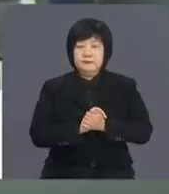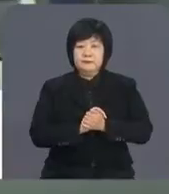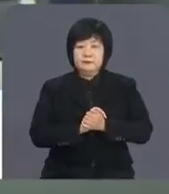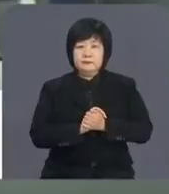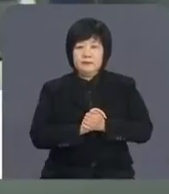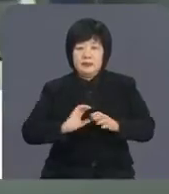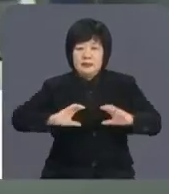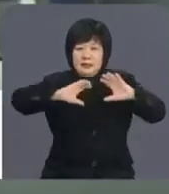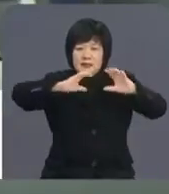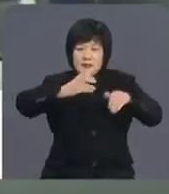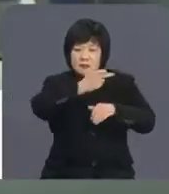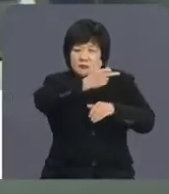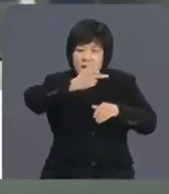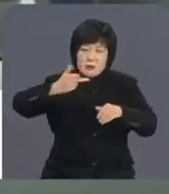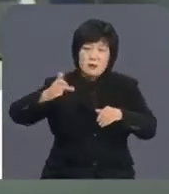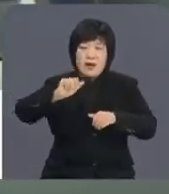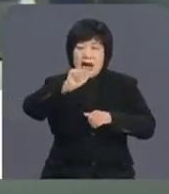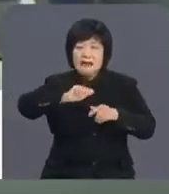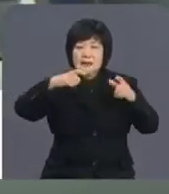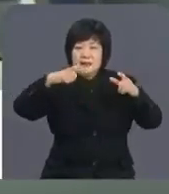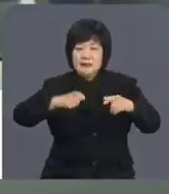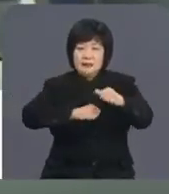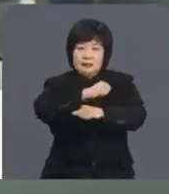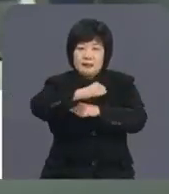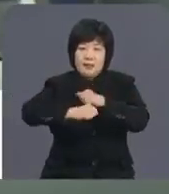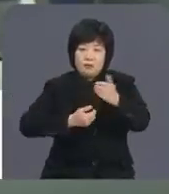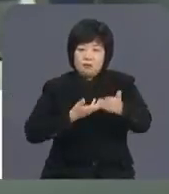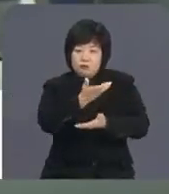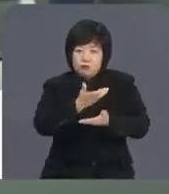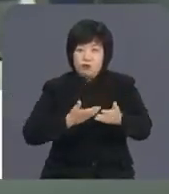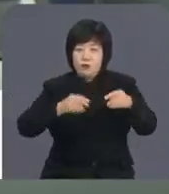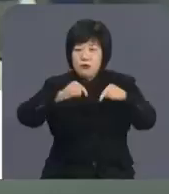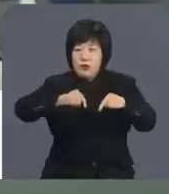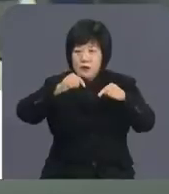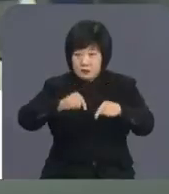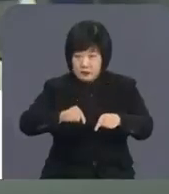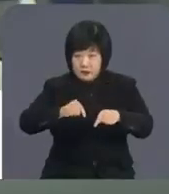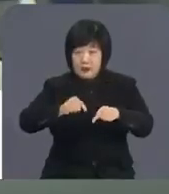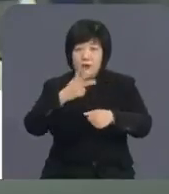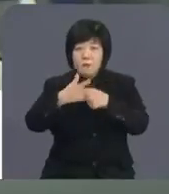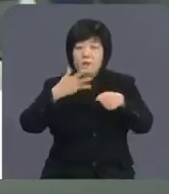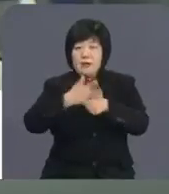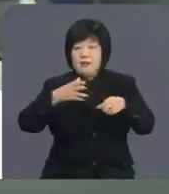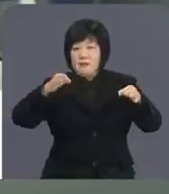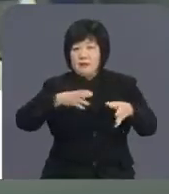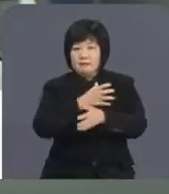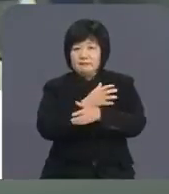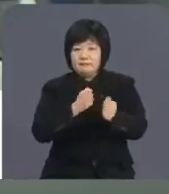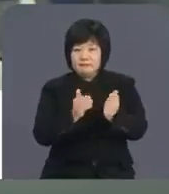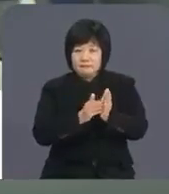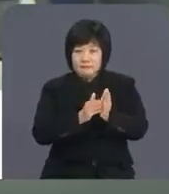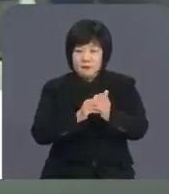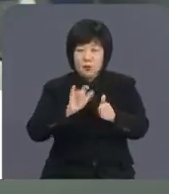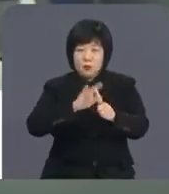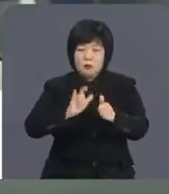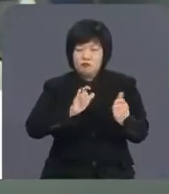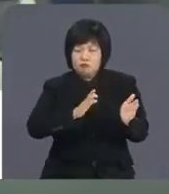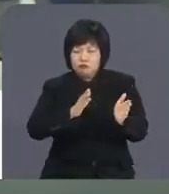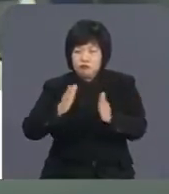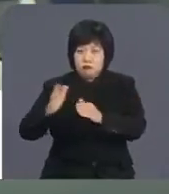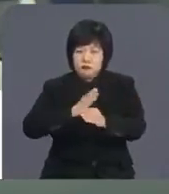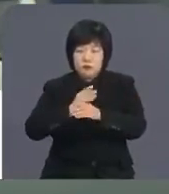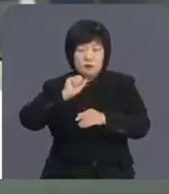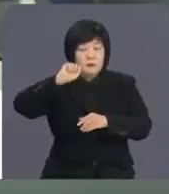세계 최대 규모의 아시아지역 자유무역협정 인 이른바 r 새 b 8년만에 체결 됐습니다 코로나 2구 장기화로